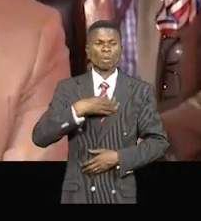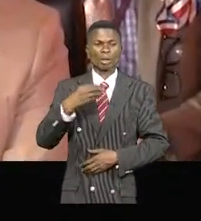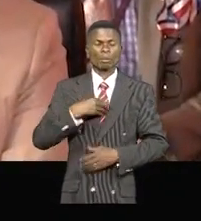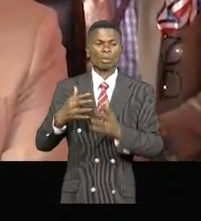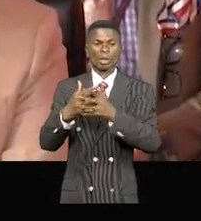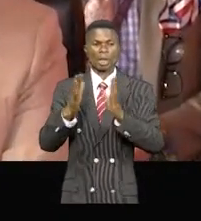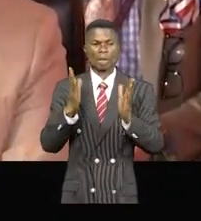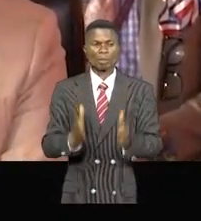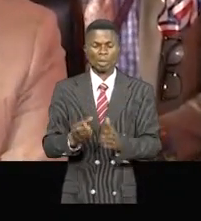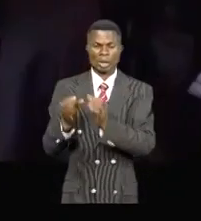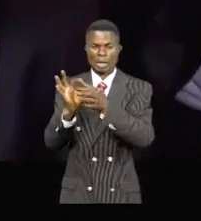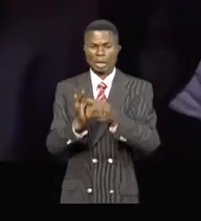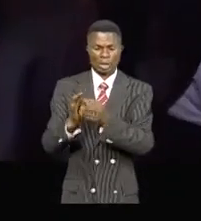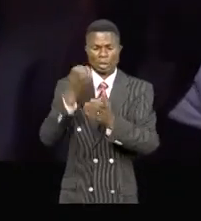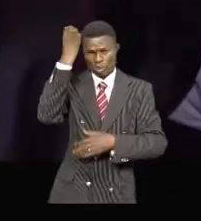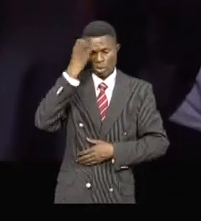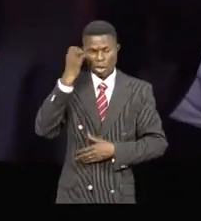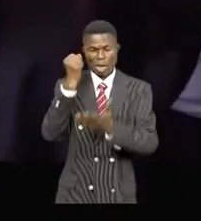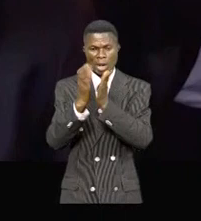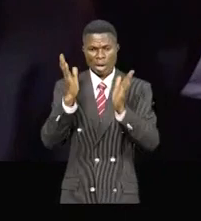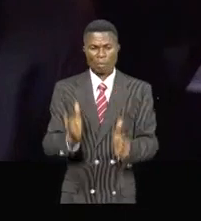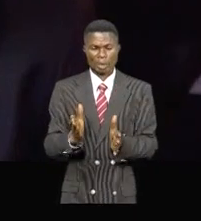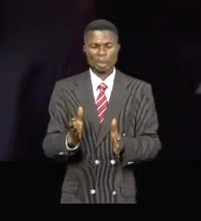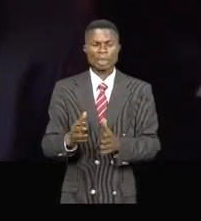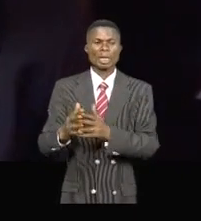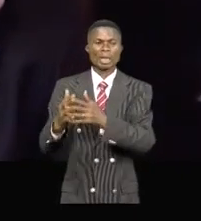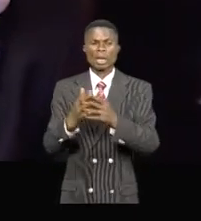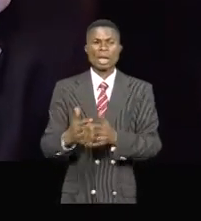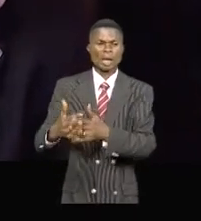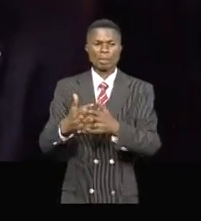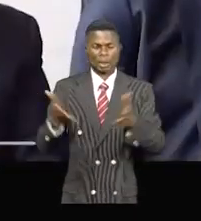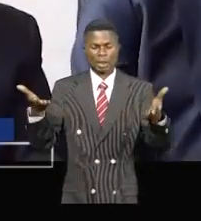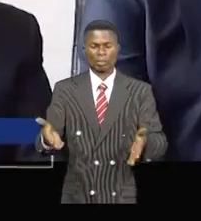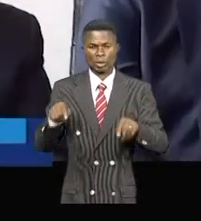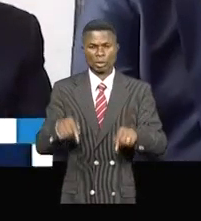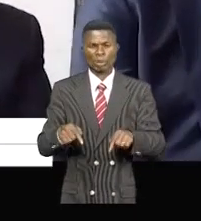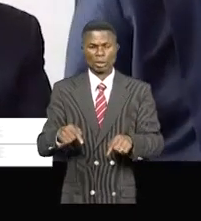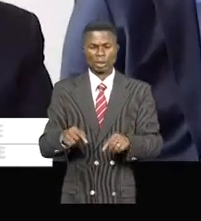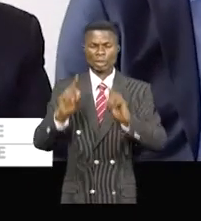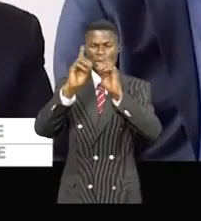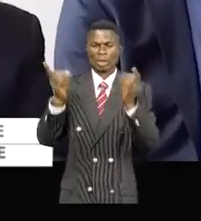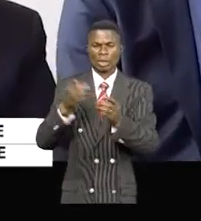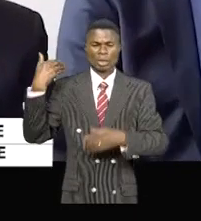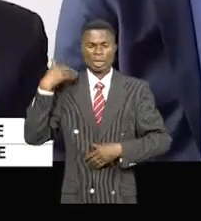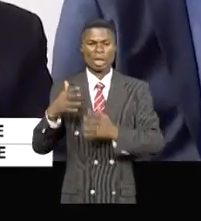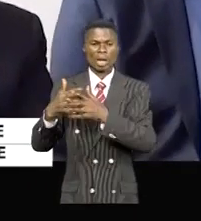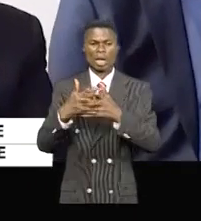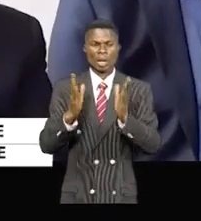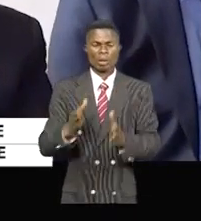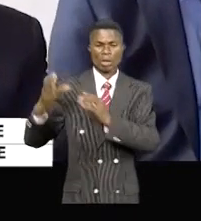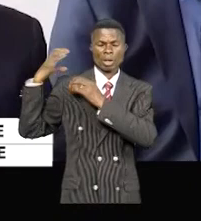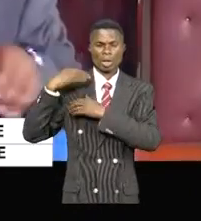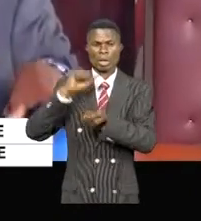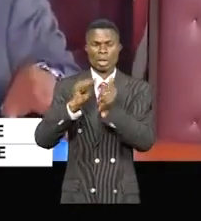l'Union européenne, de l'ambassadeur des USA en RDC Mike Hammer, d'un expert du département d'État américain en charge des